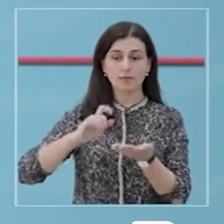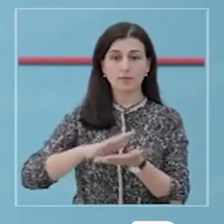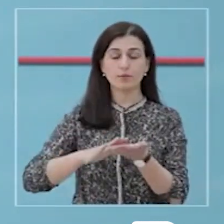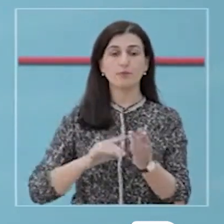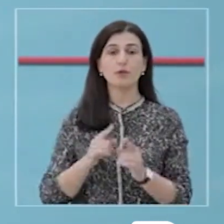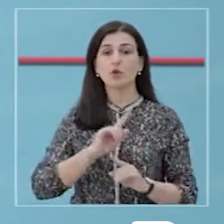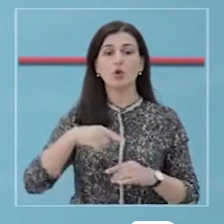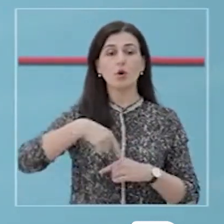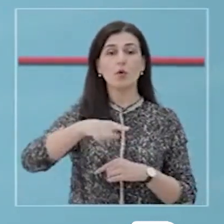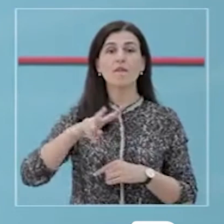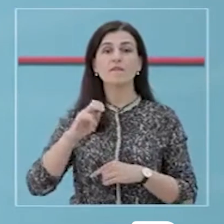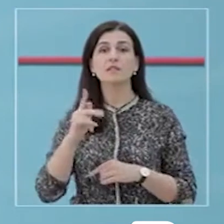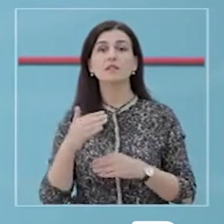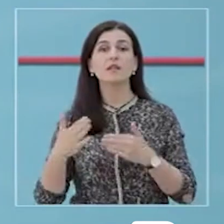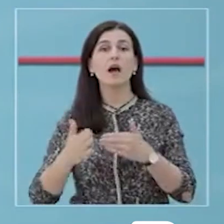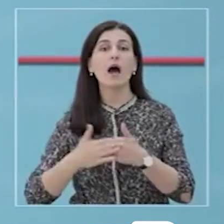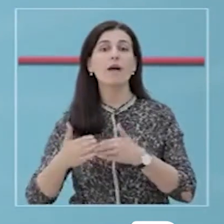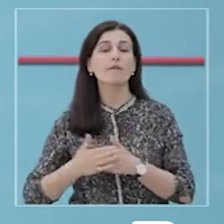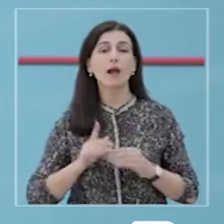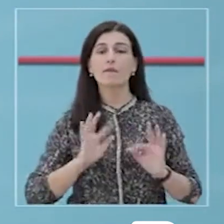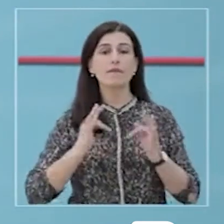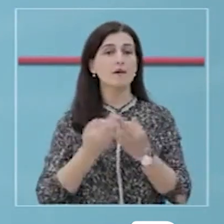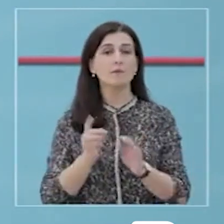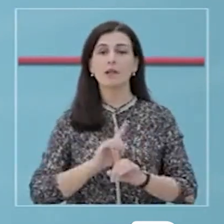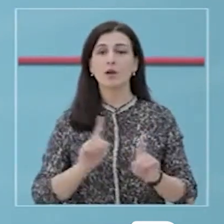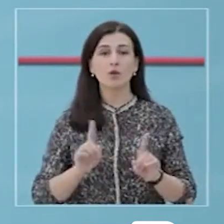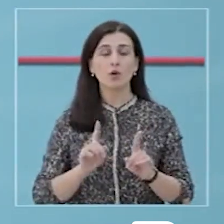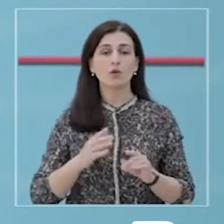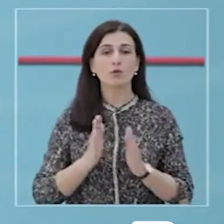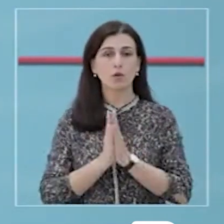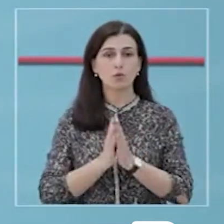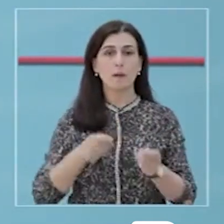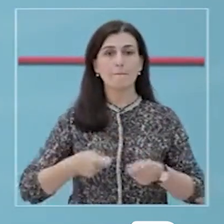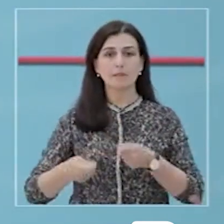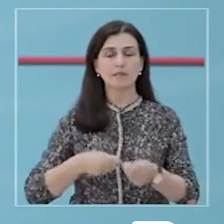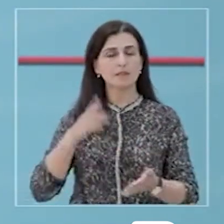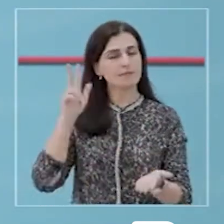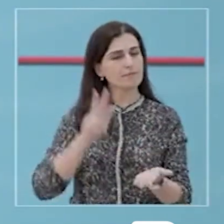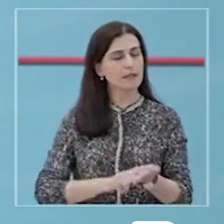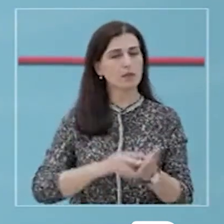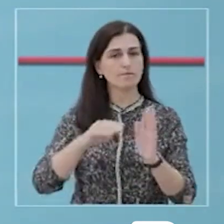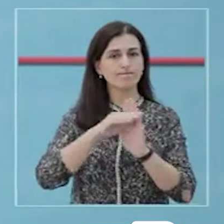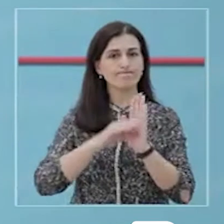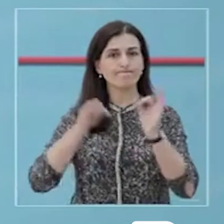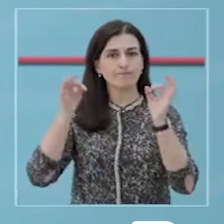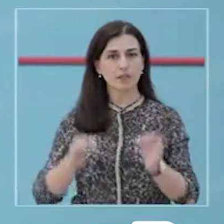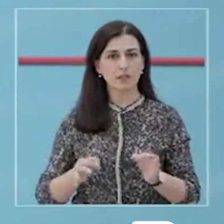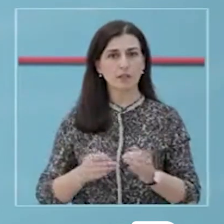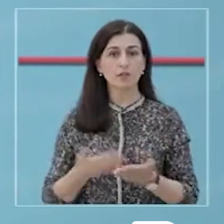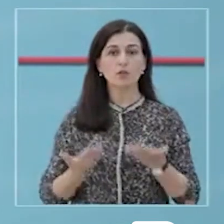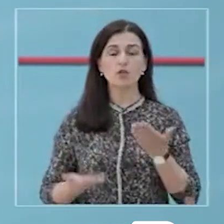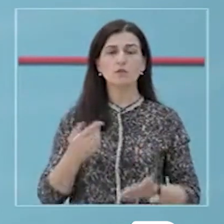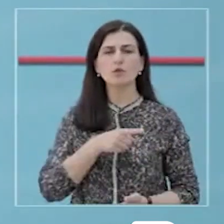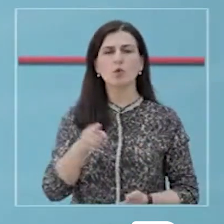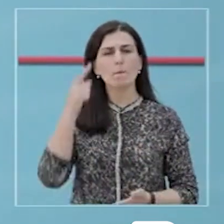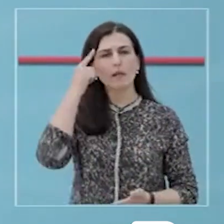shmangur vizitat tek të afërmit për çdo lloj arsye. Ju lutem bizneset të zbatojnë protokollet strikte. Në qoftë se ju mendoni